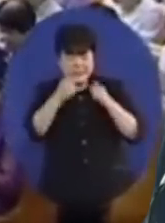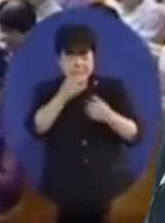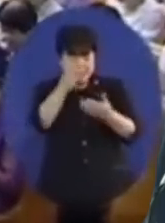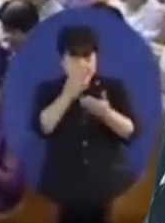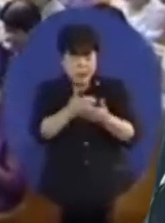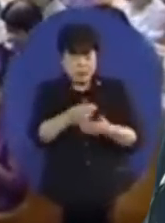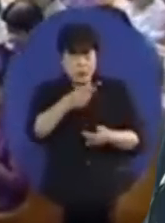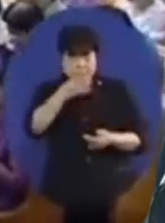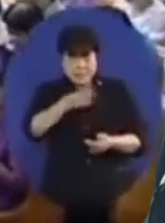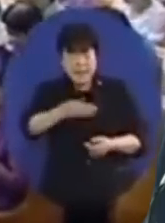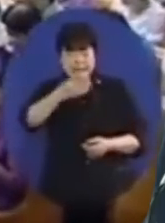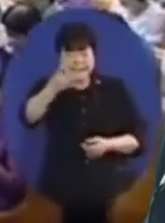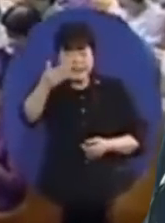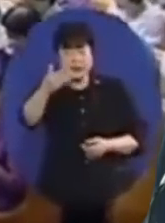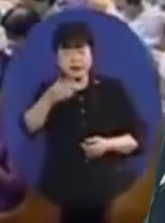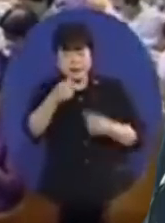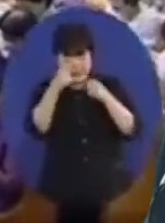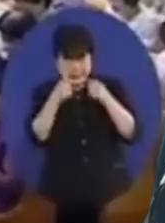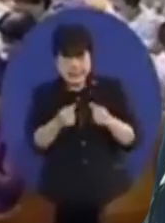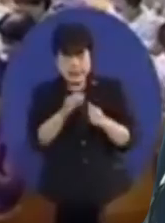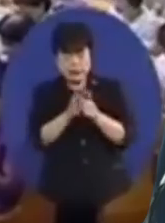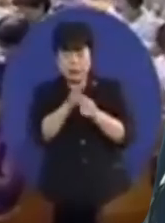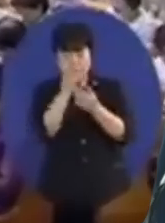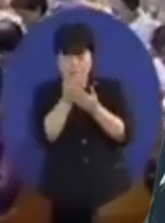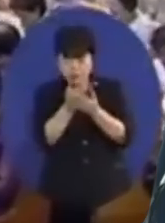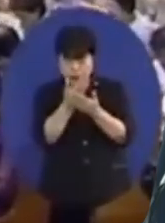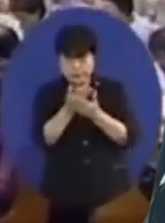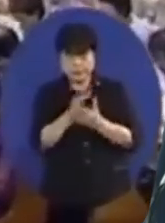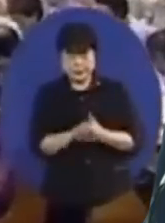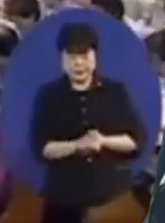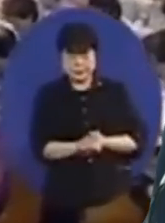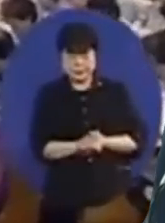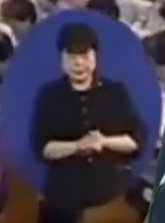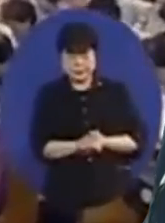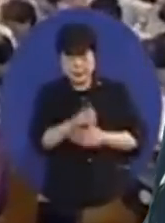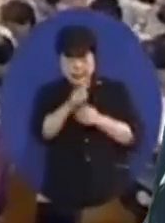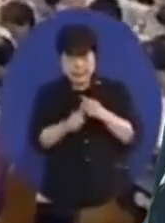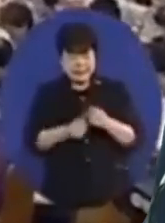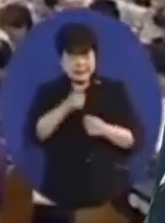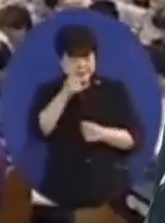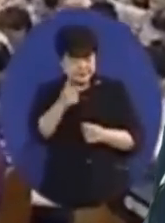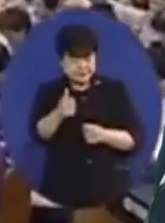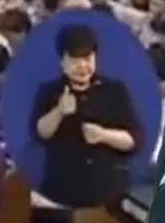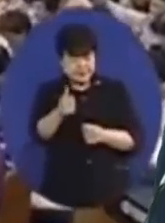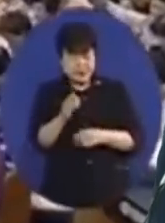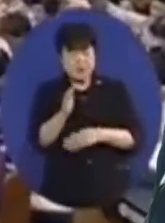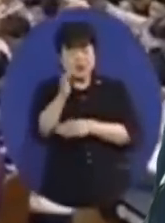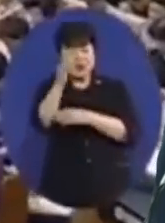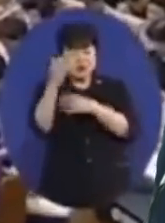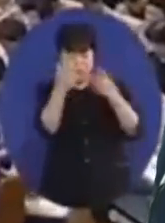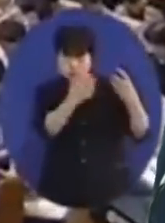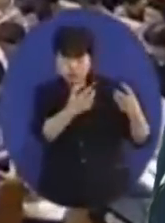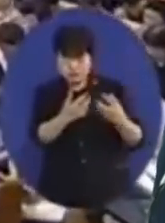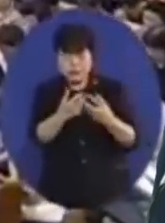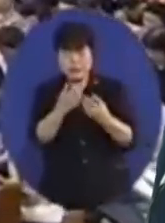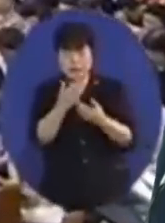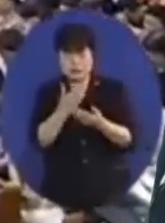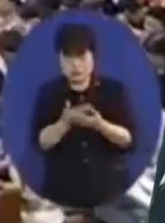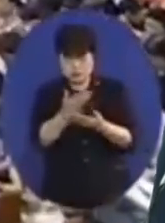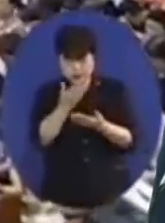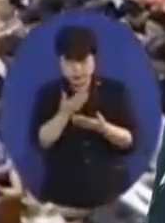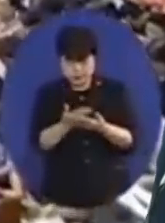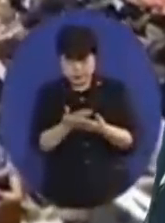말고 사채원의 영생을 가지고 살게 도와주시옵소서 하나님 영광의 충만하게 하여 주시옵소서